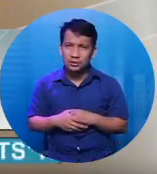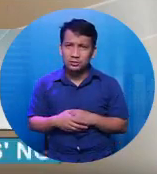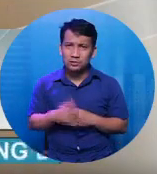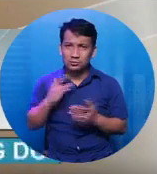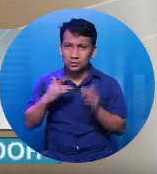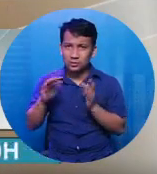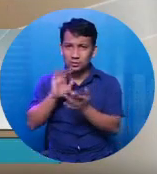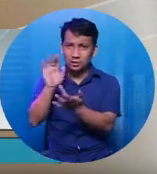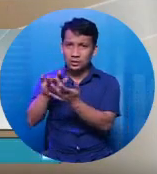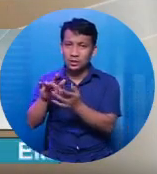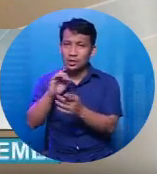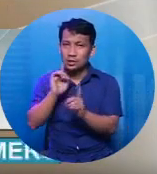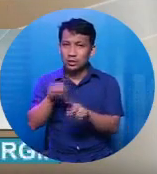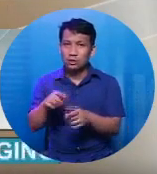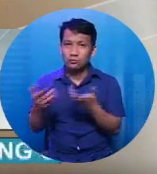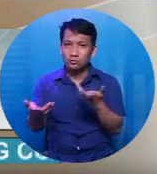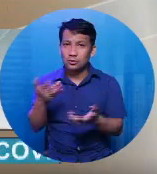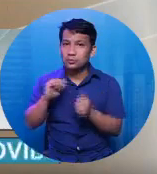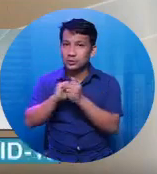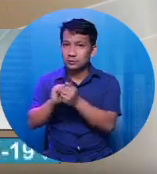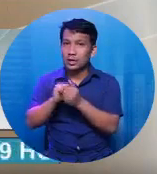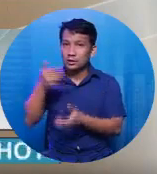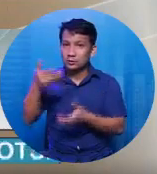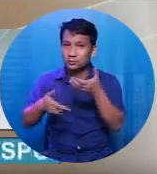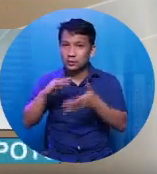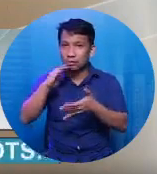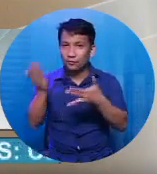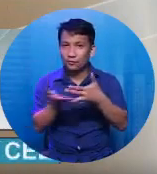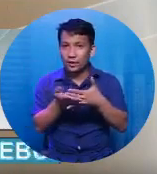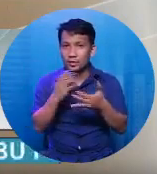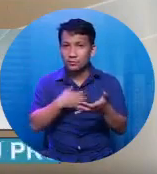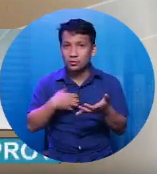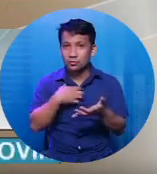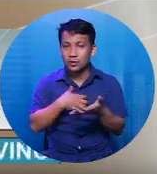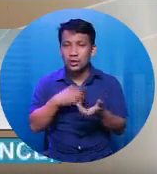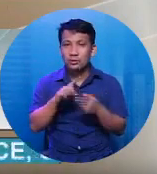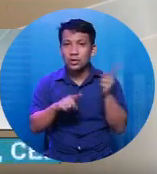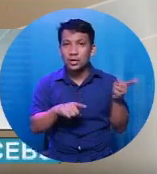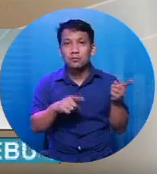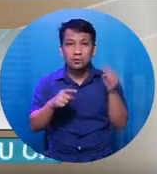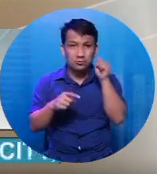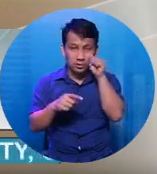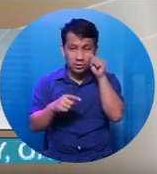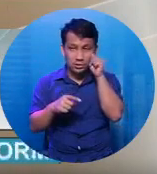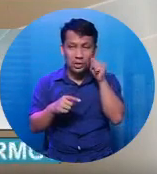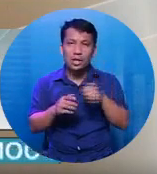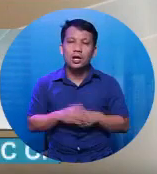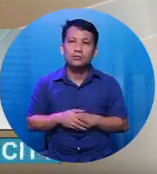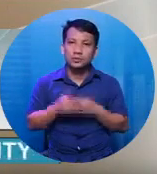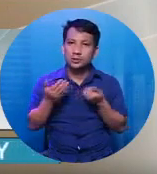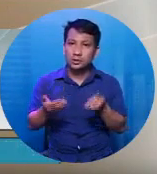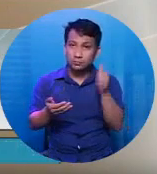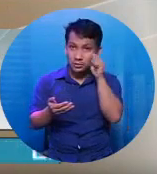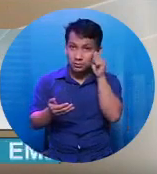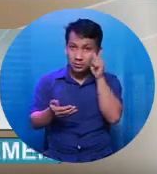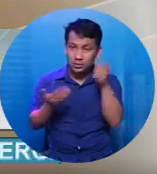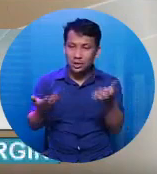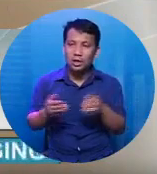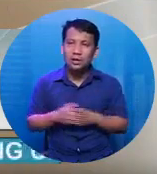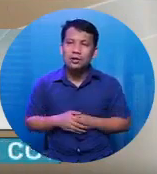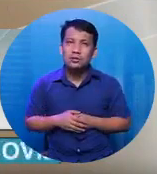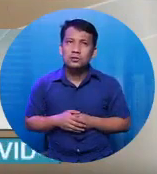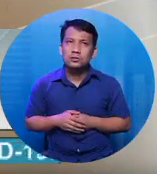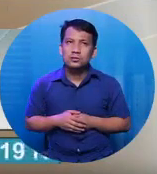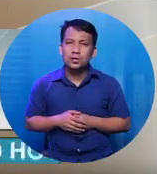kukontakin po kayo ng mga reporter namin para samahan na po kayo sa korte mag-file ng kaso laban dito kay Mr. Yes, De Guzman. Yes, sir.